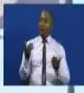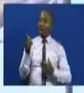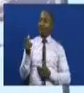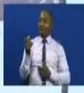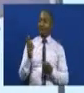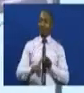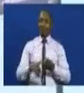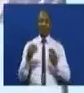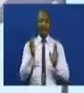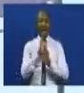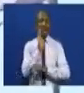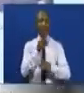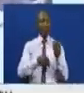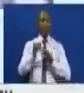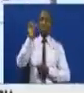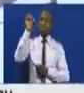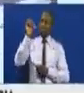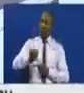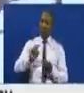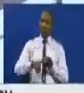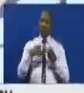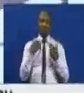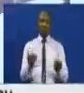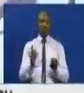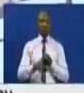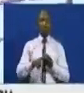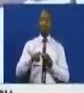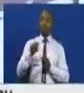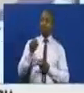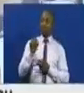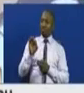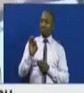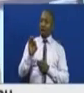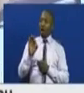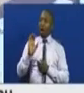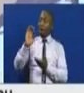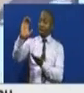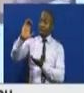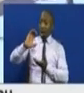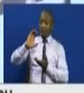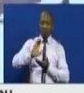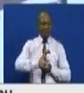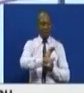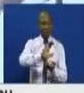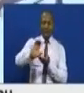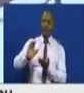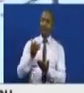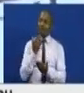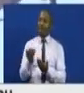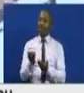hali yao kiuchumi ni mbaya. Sasa fedha hizo kutoka FIFA wakizipata zitaweza kuwasaidia angalau kufufua hali yao ya